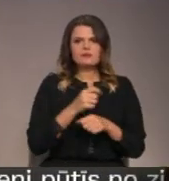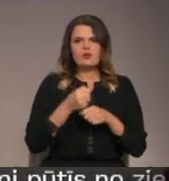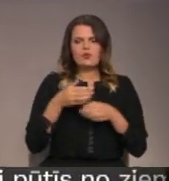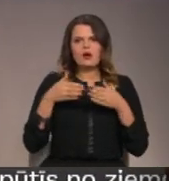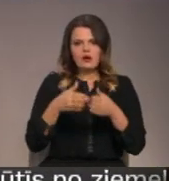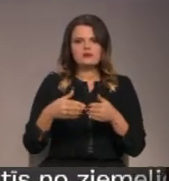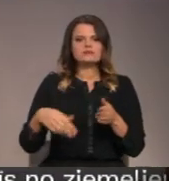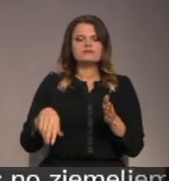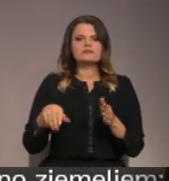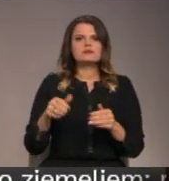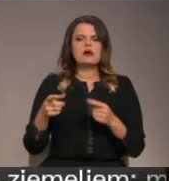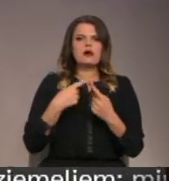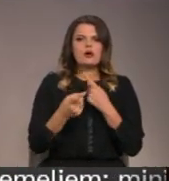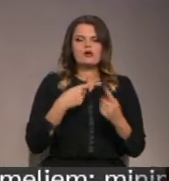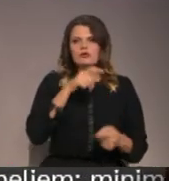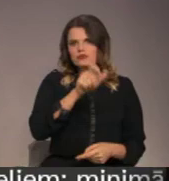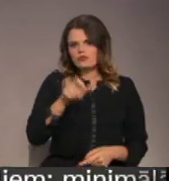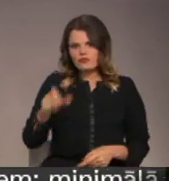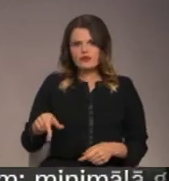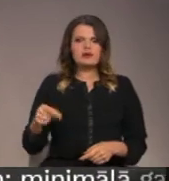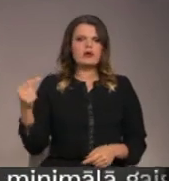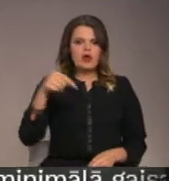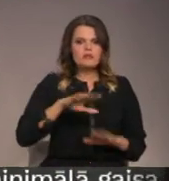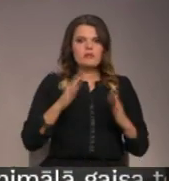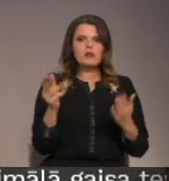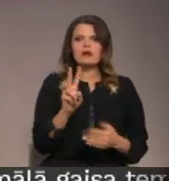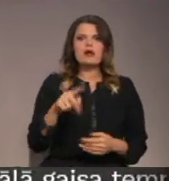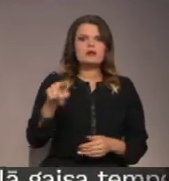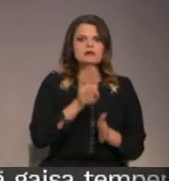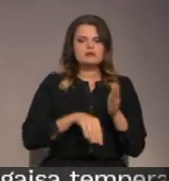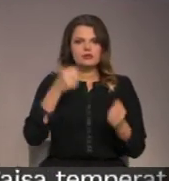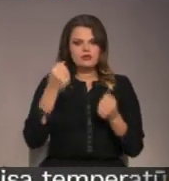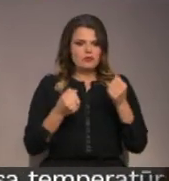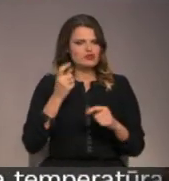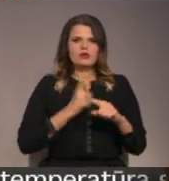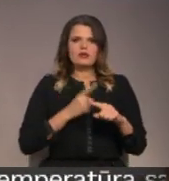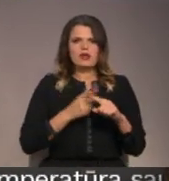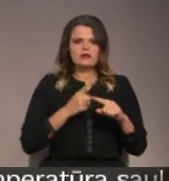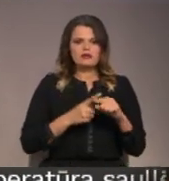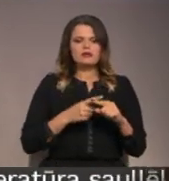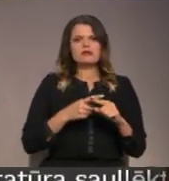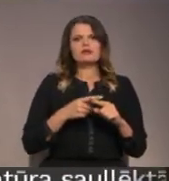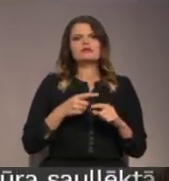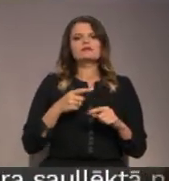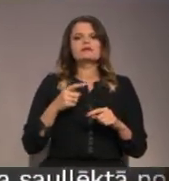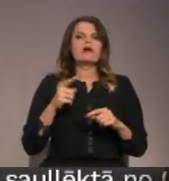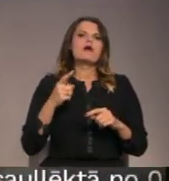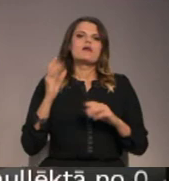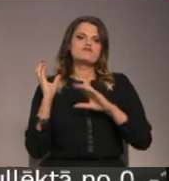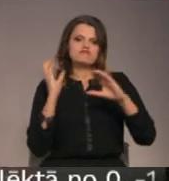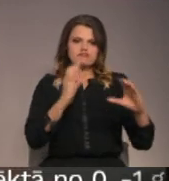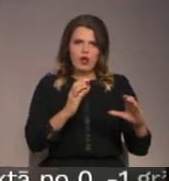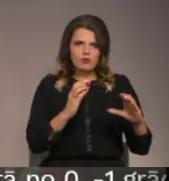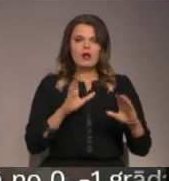atbraukušo tuvinieki, taču tie lietuvieši un igauņi, kas ir bez auto, privāto transportu izmantot nedrīkst. Viņiem pakaļ atbrauc autobus.